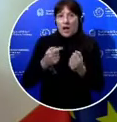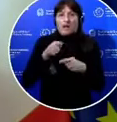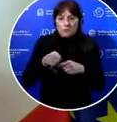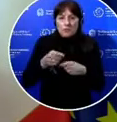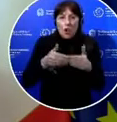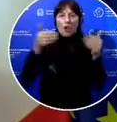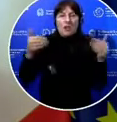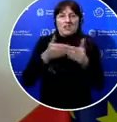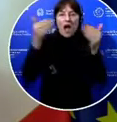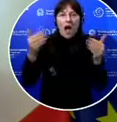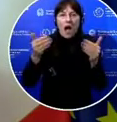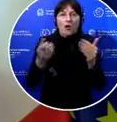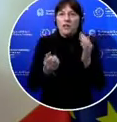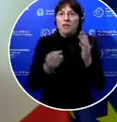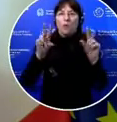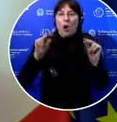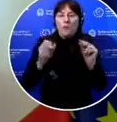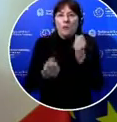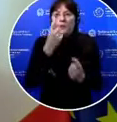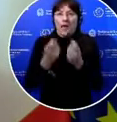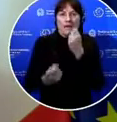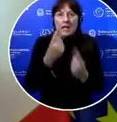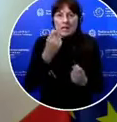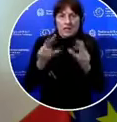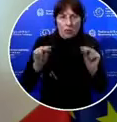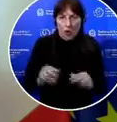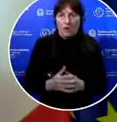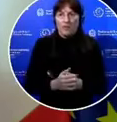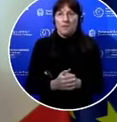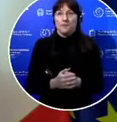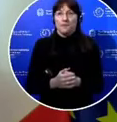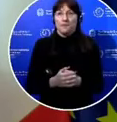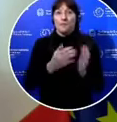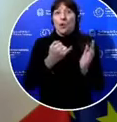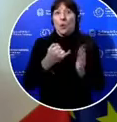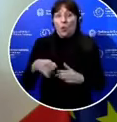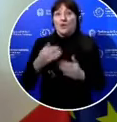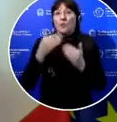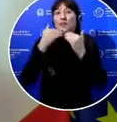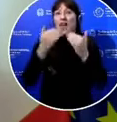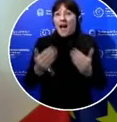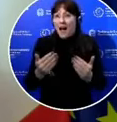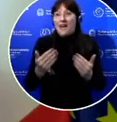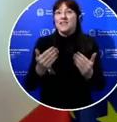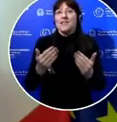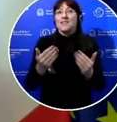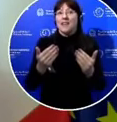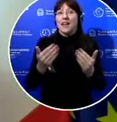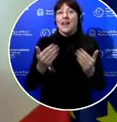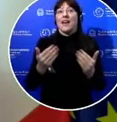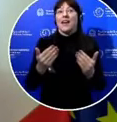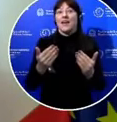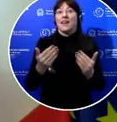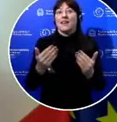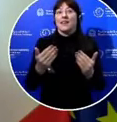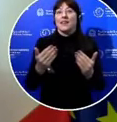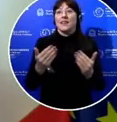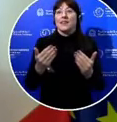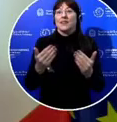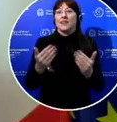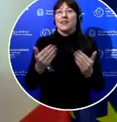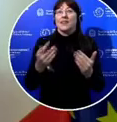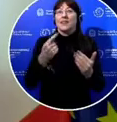nuovi e imprevisti. E un ringraziamento non può non essere rivolto anche